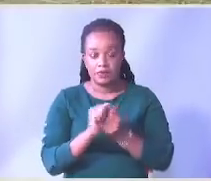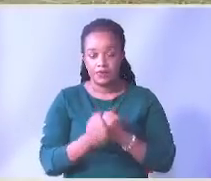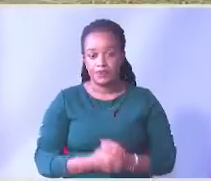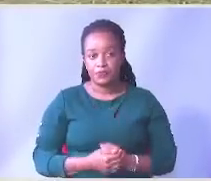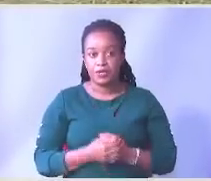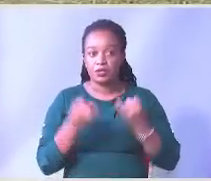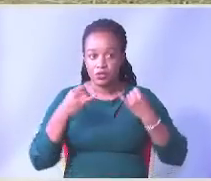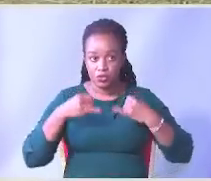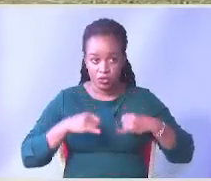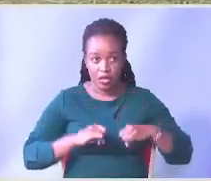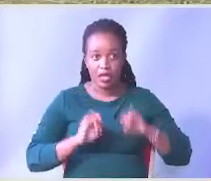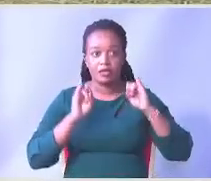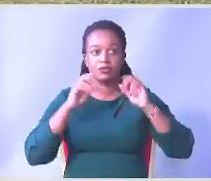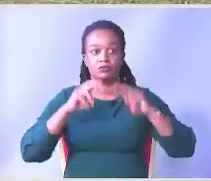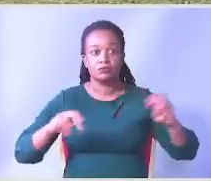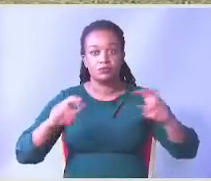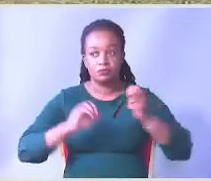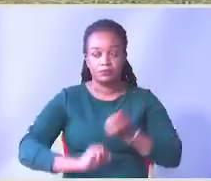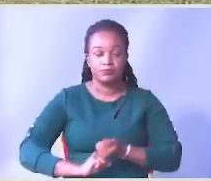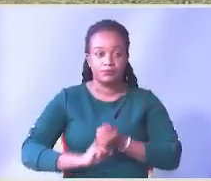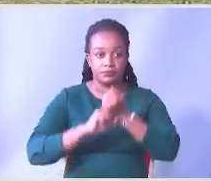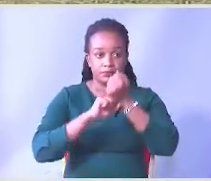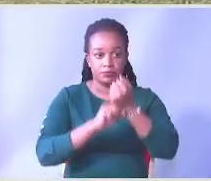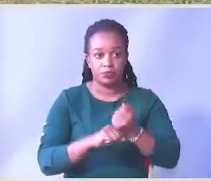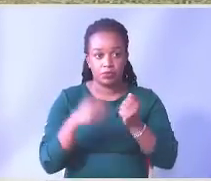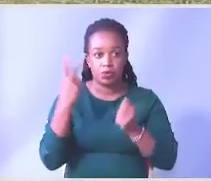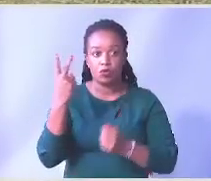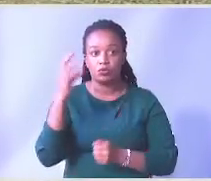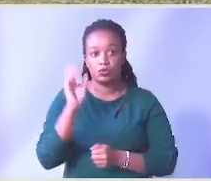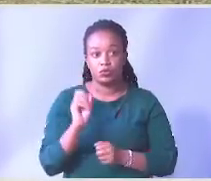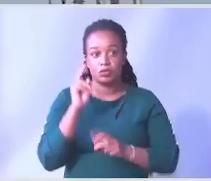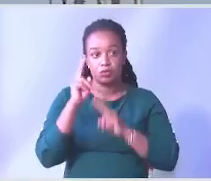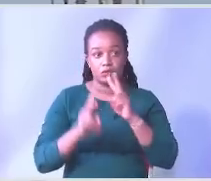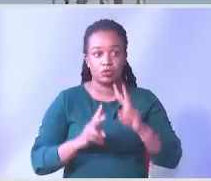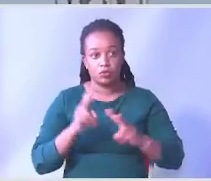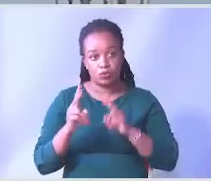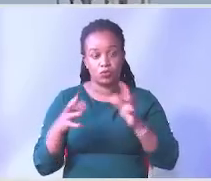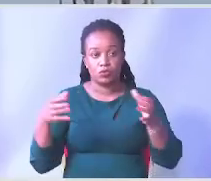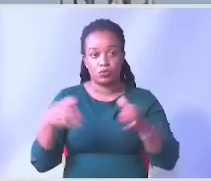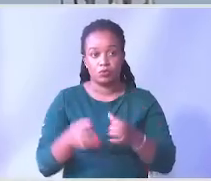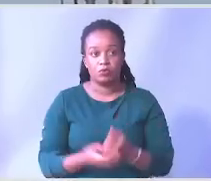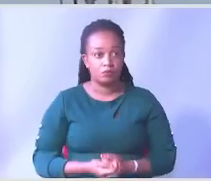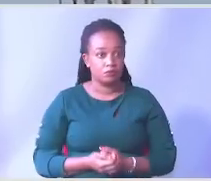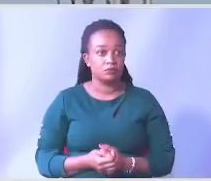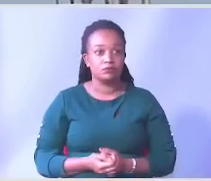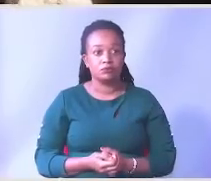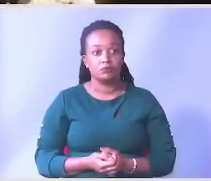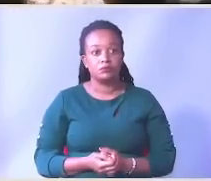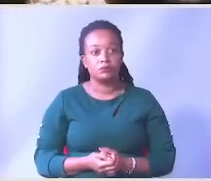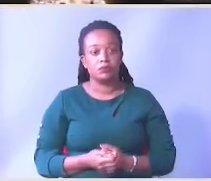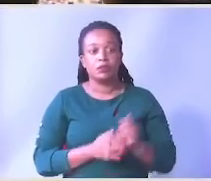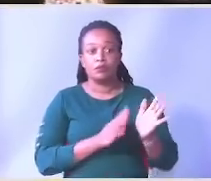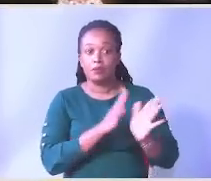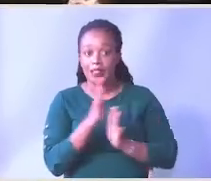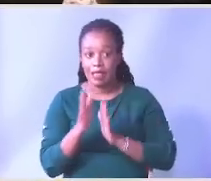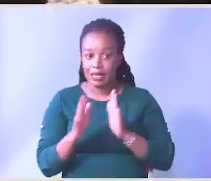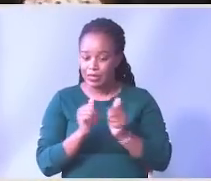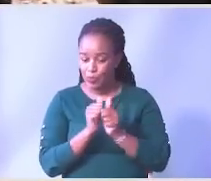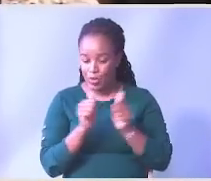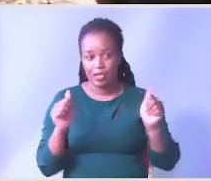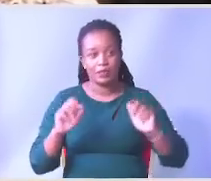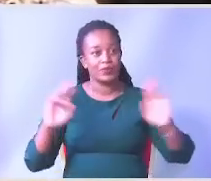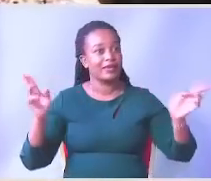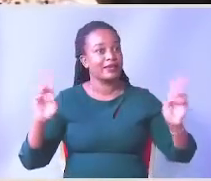their electorates to support their pact for the 2022 presidential bid. Mikakati yetu na mipango yetu iko tayari.